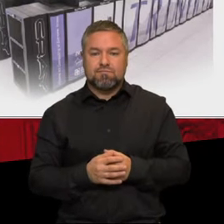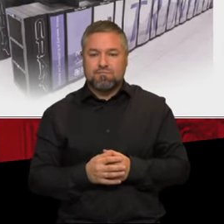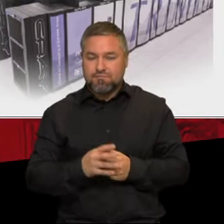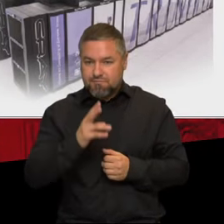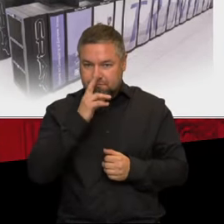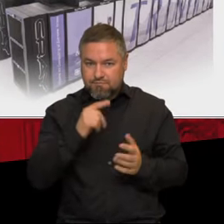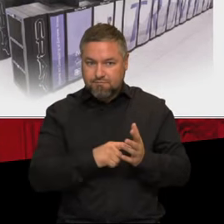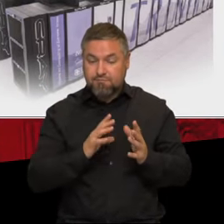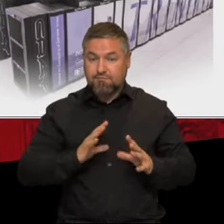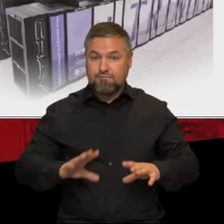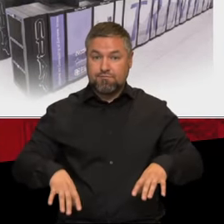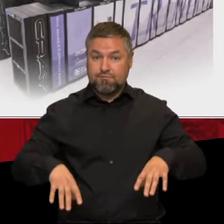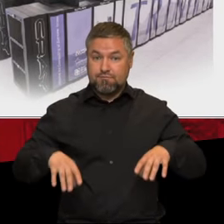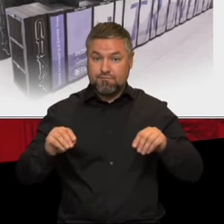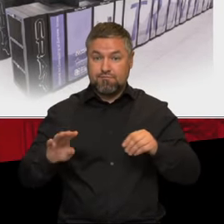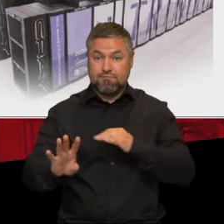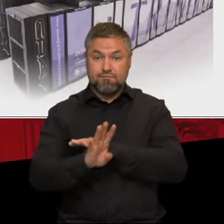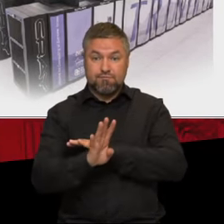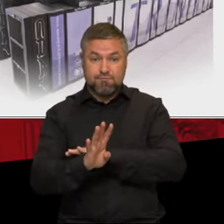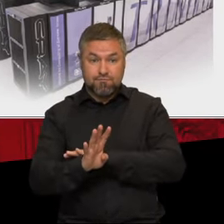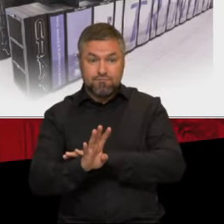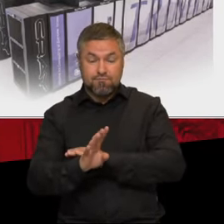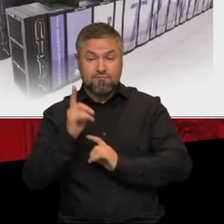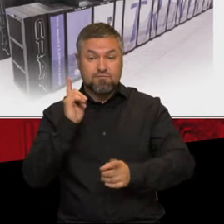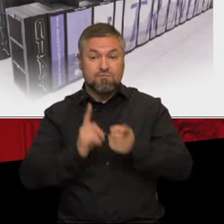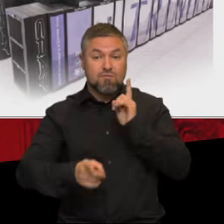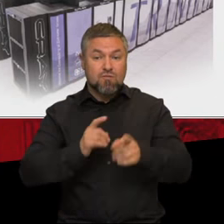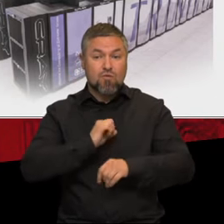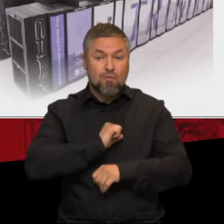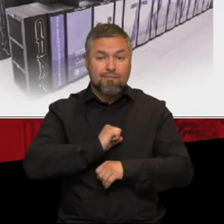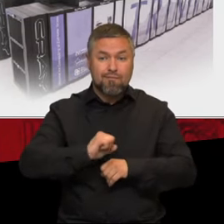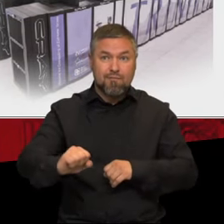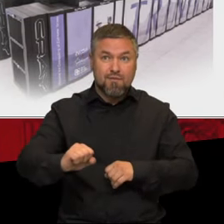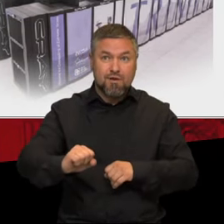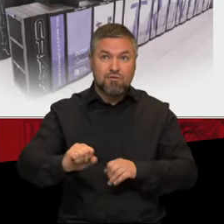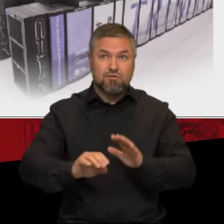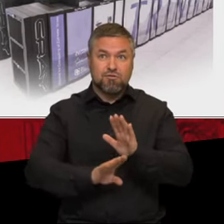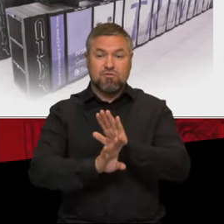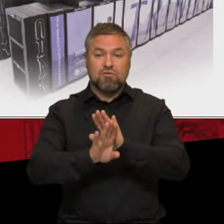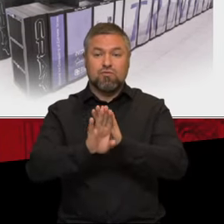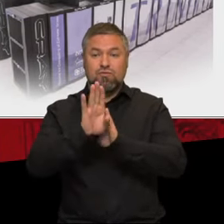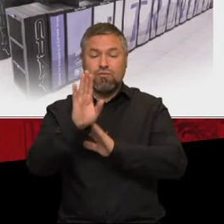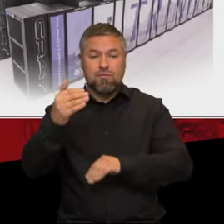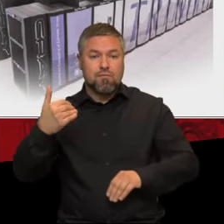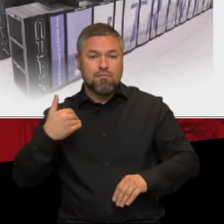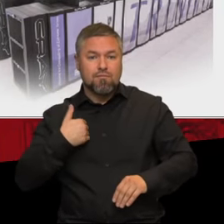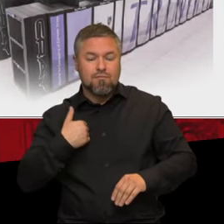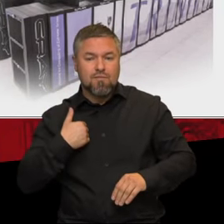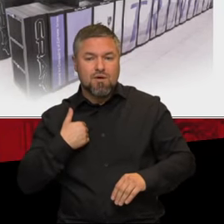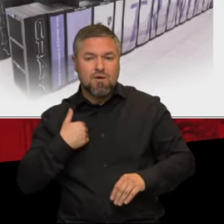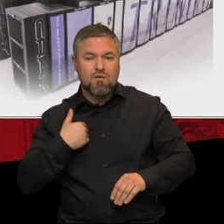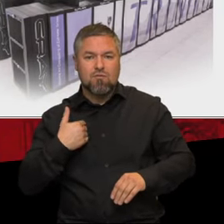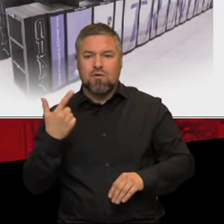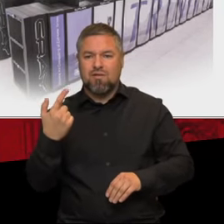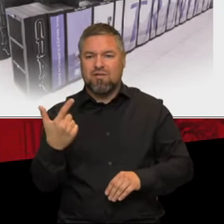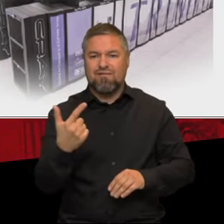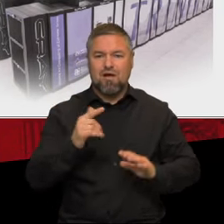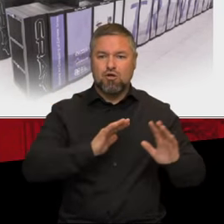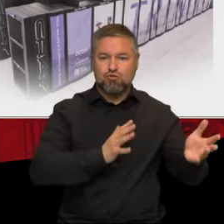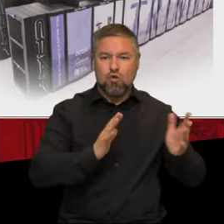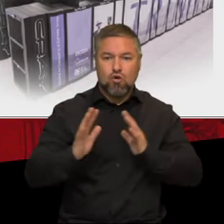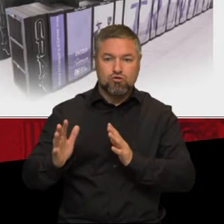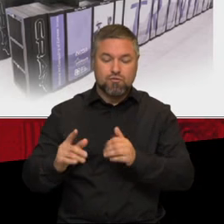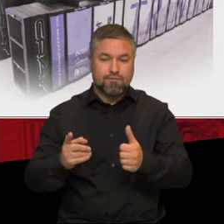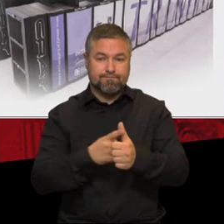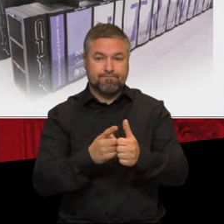Zwrócić uwagę, że na początku, w latach 90. szybkość zwiększana została na dwa sposoby.